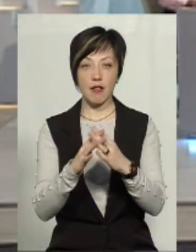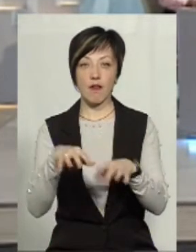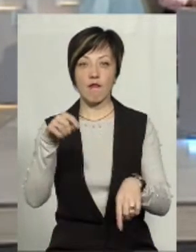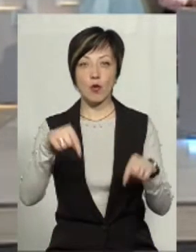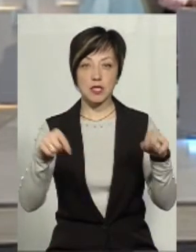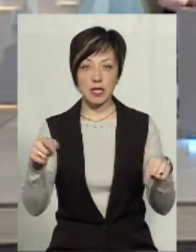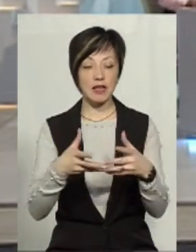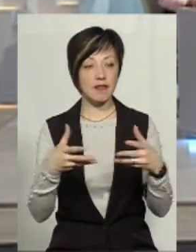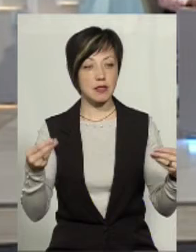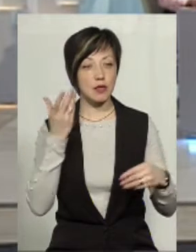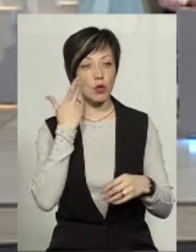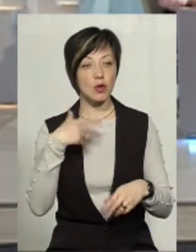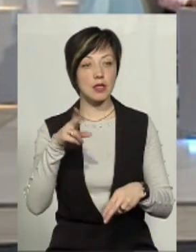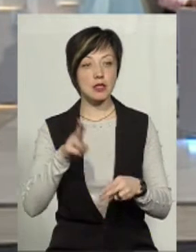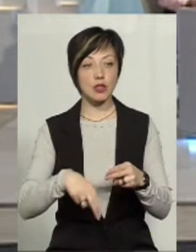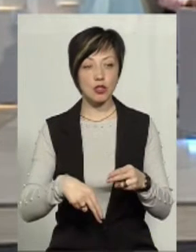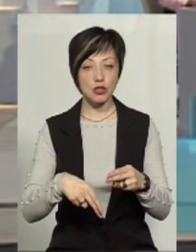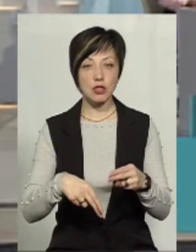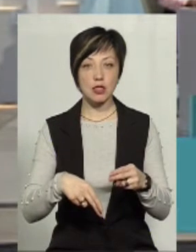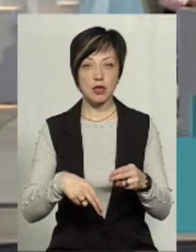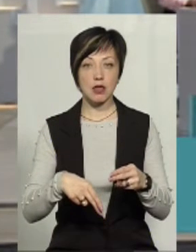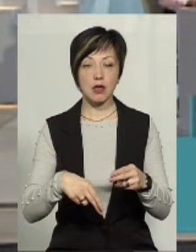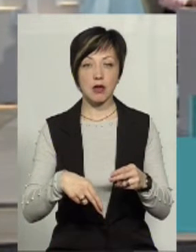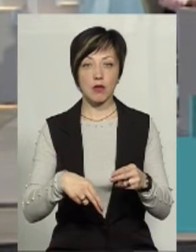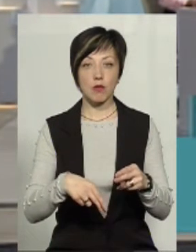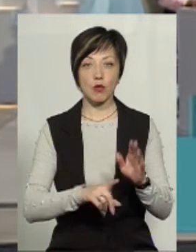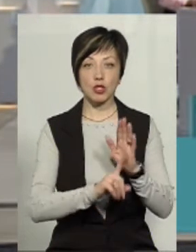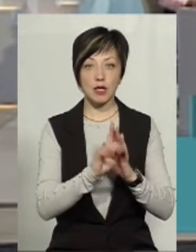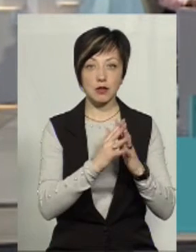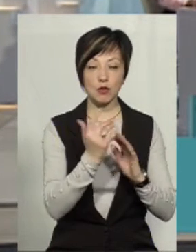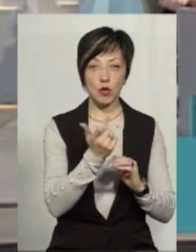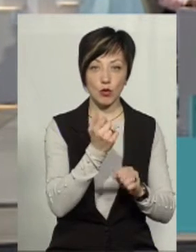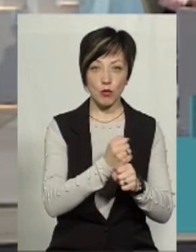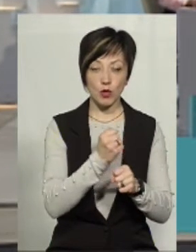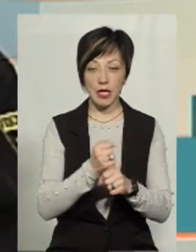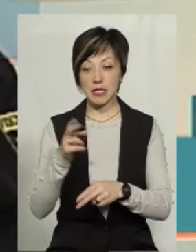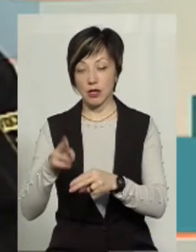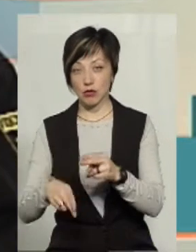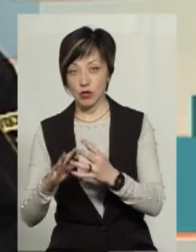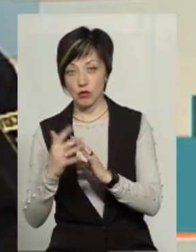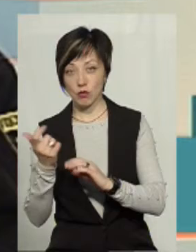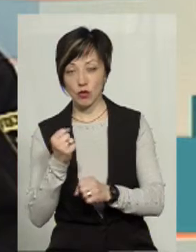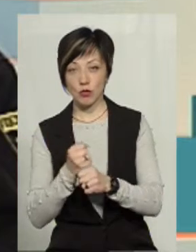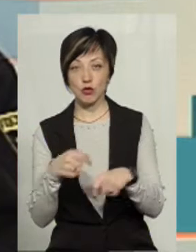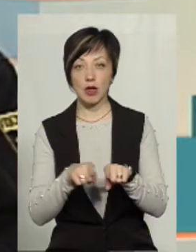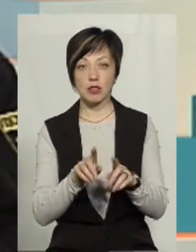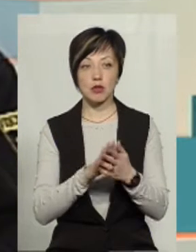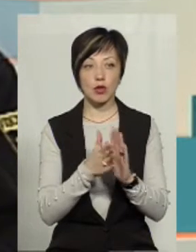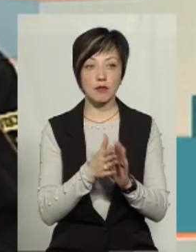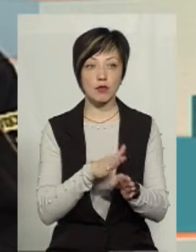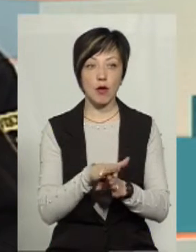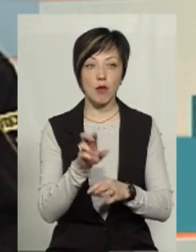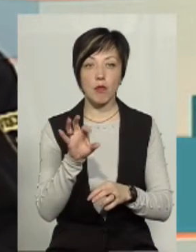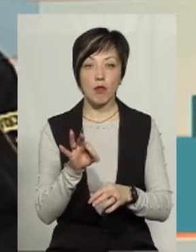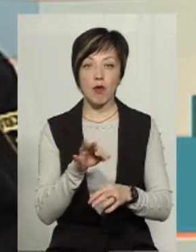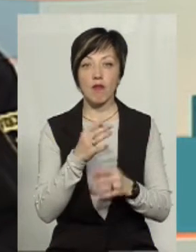і навесні, коли закінчуються починаються сільськогосподарські роботи, а вони, чому така ситуація